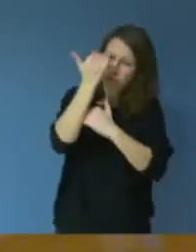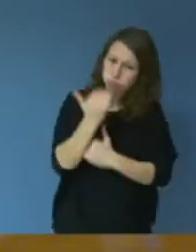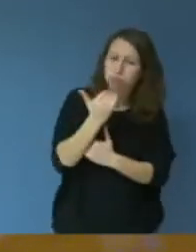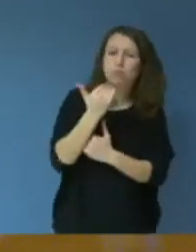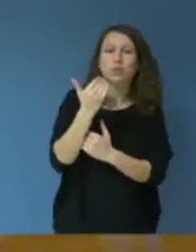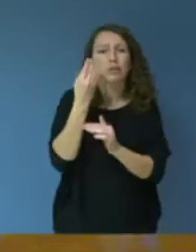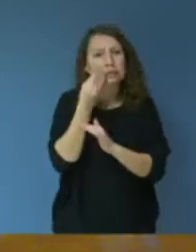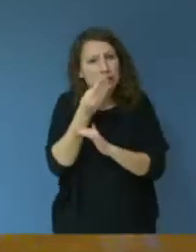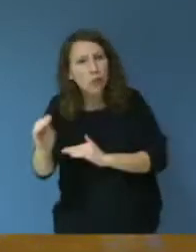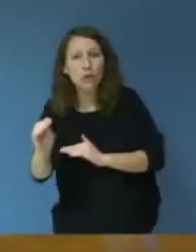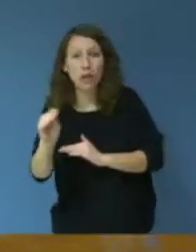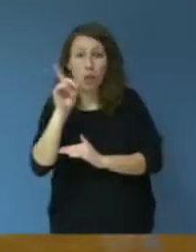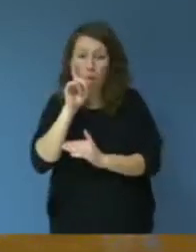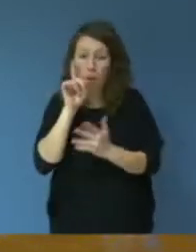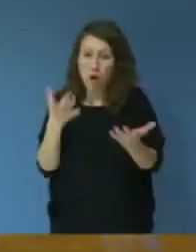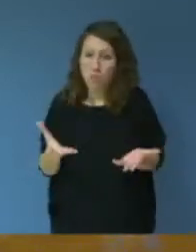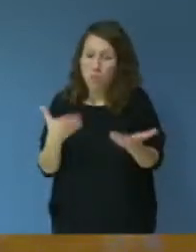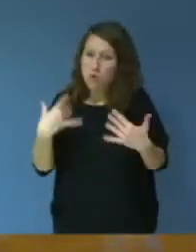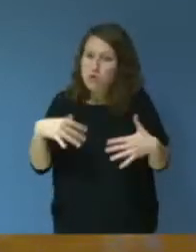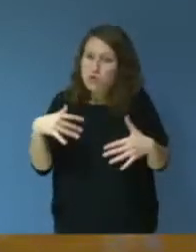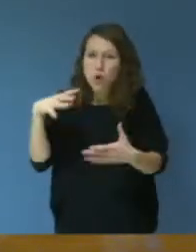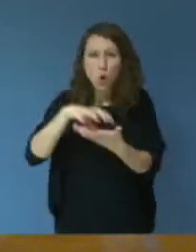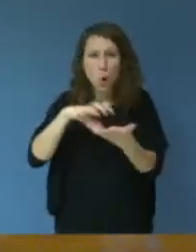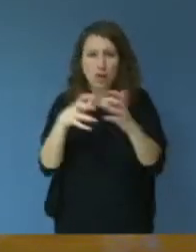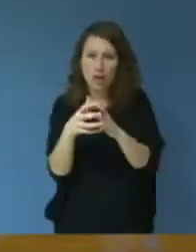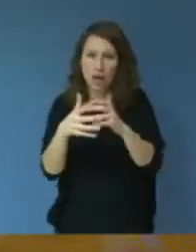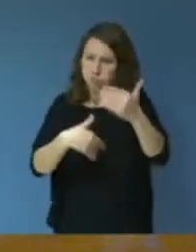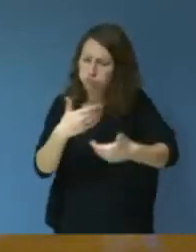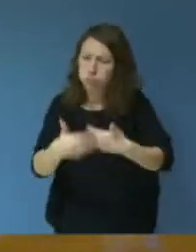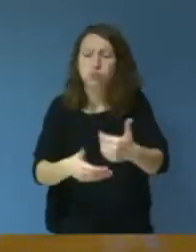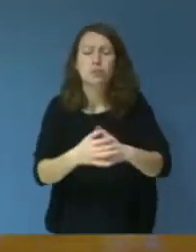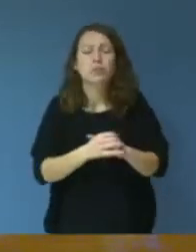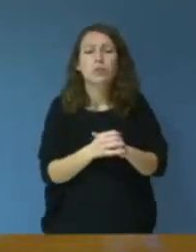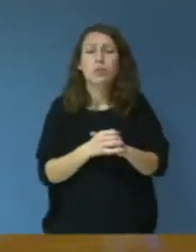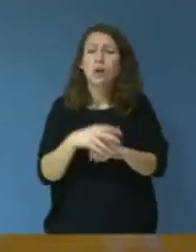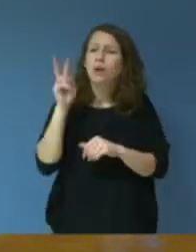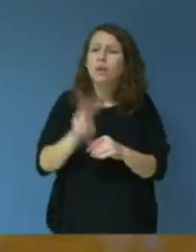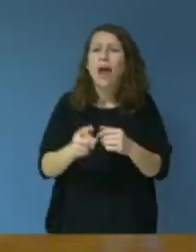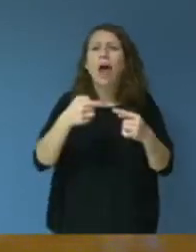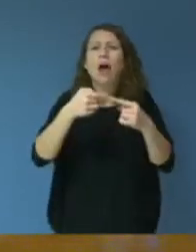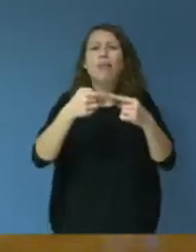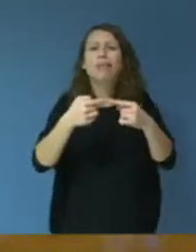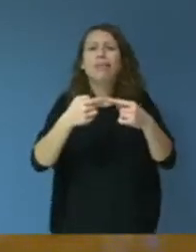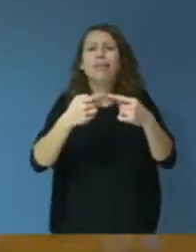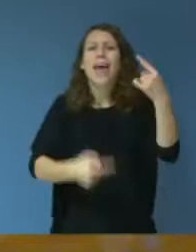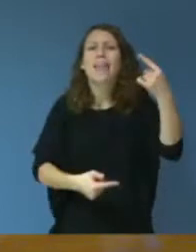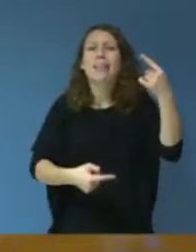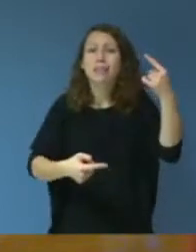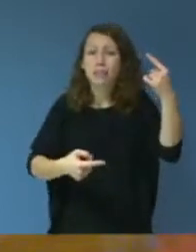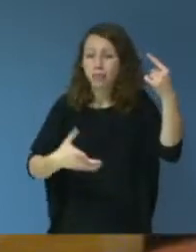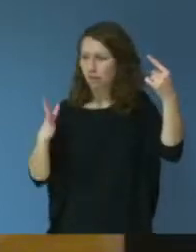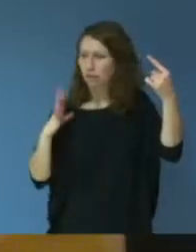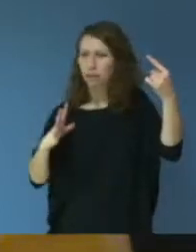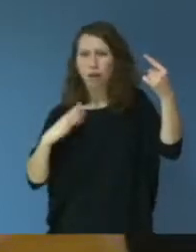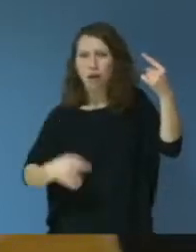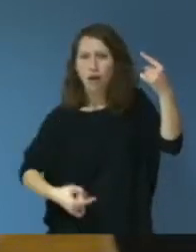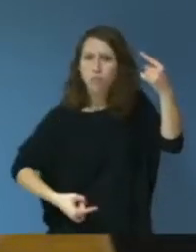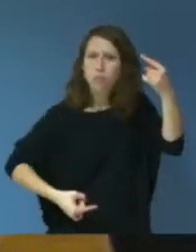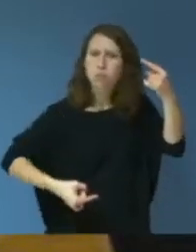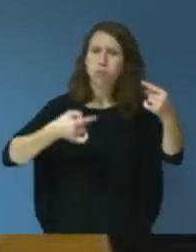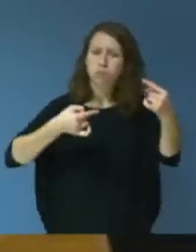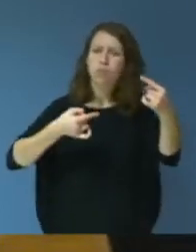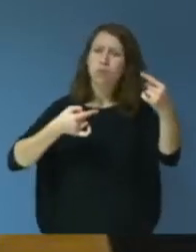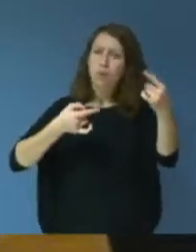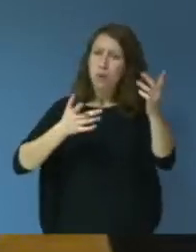traverser. Je préciserai cependant que si la dette a nettement baissé lors de la précédente mandature, au regard d'une approche strictement comptable, il faudrait peut-être